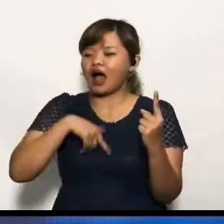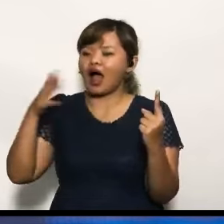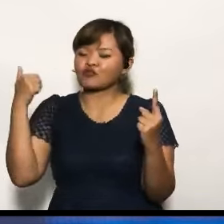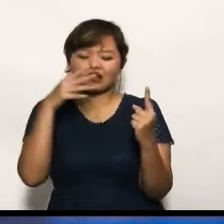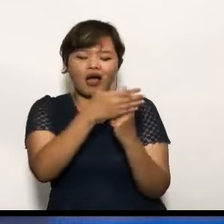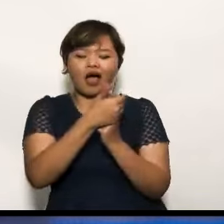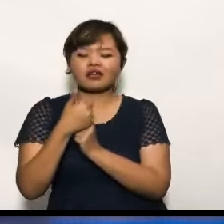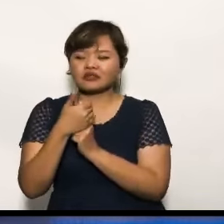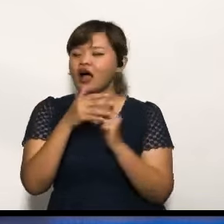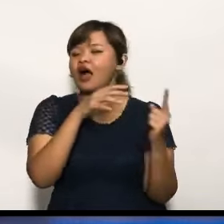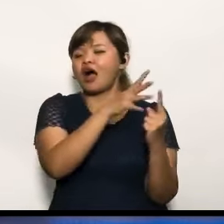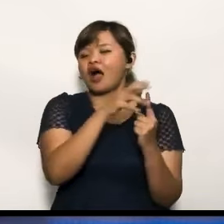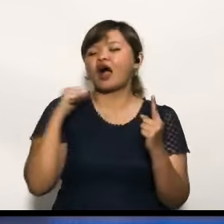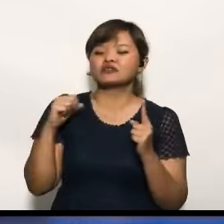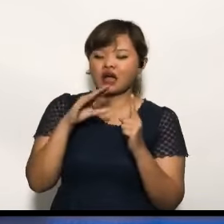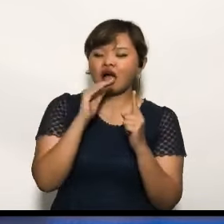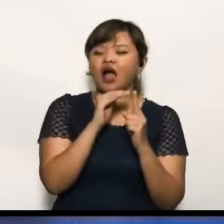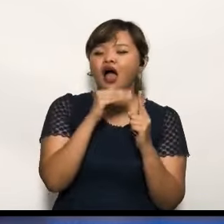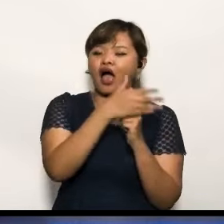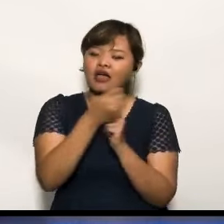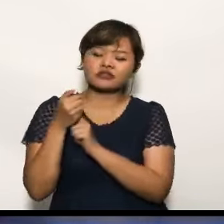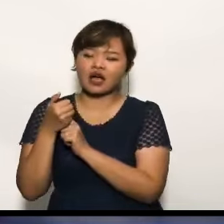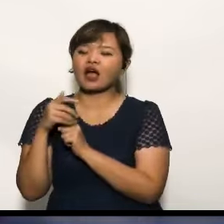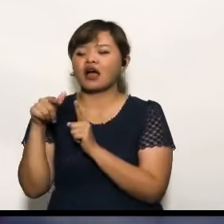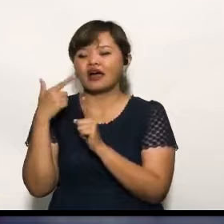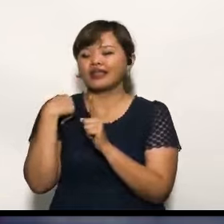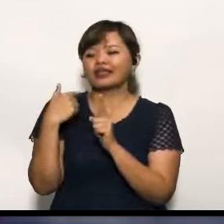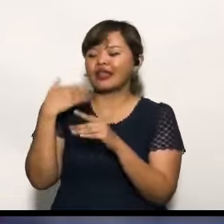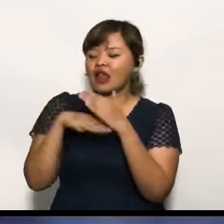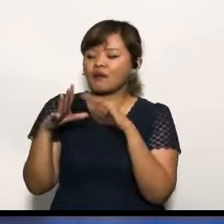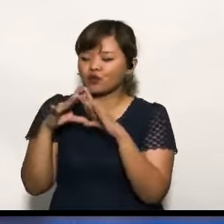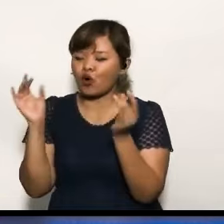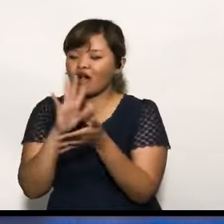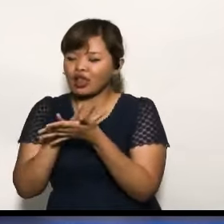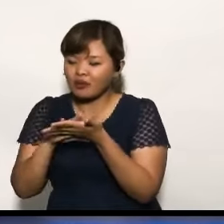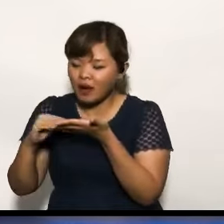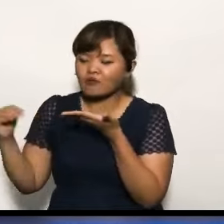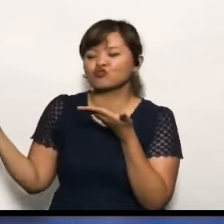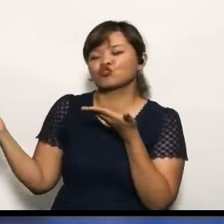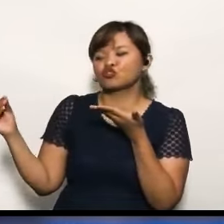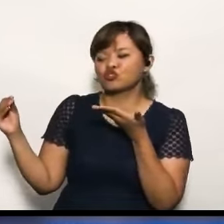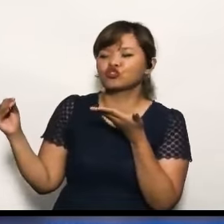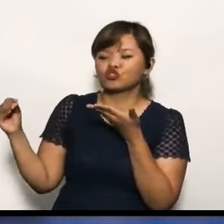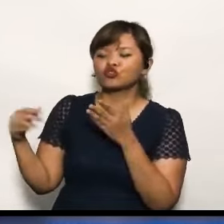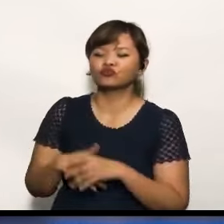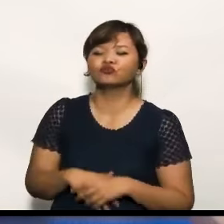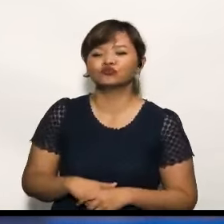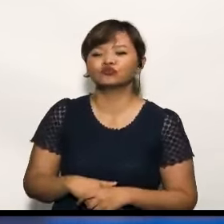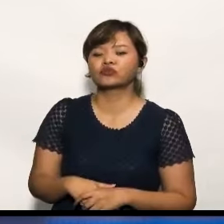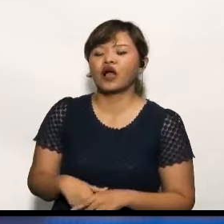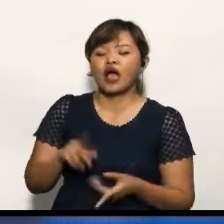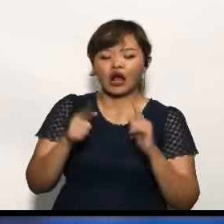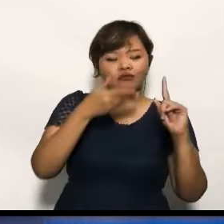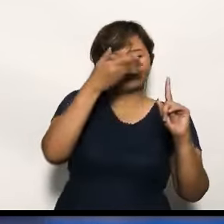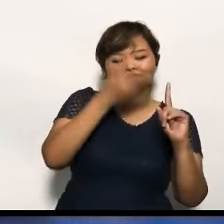dalam roh lemah lembut. Oke? Saya ulangi sekali lagi, saudara-saudara,